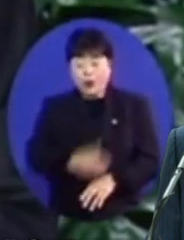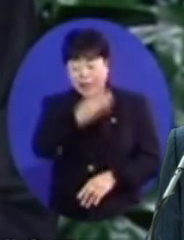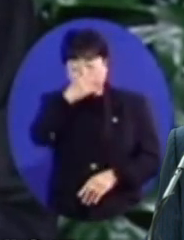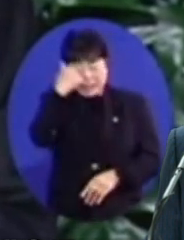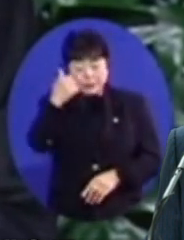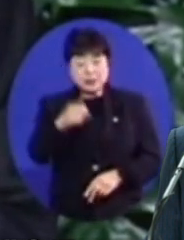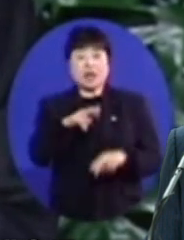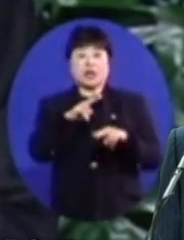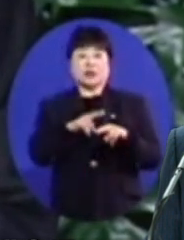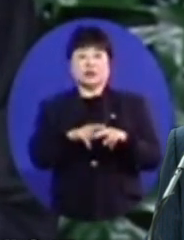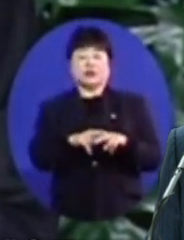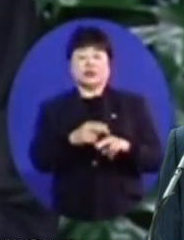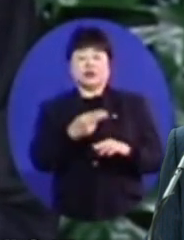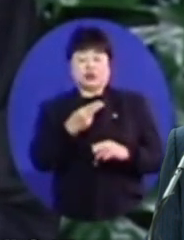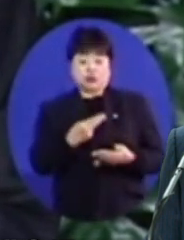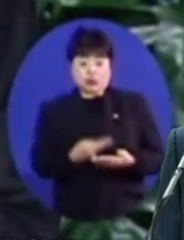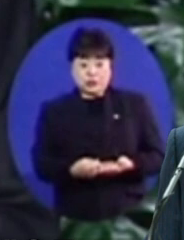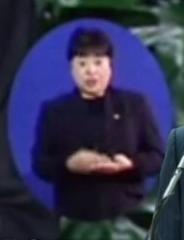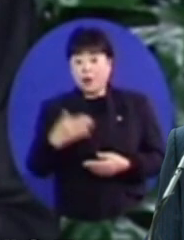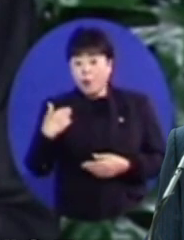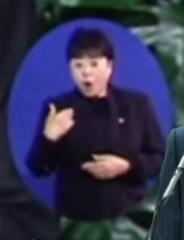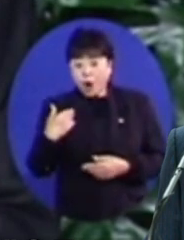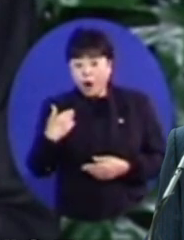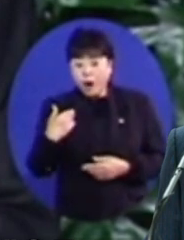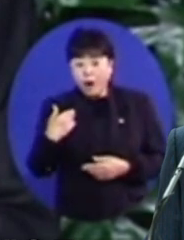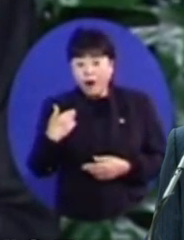분명히 우리 아버님이 그날